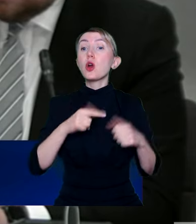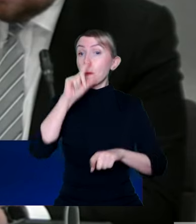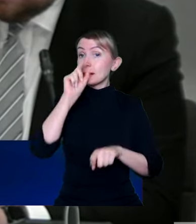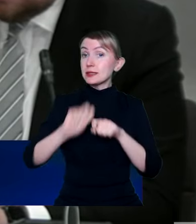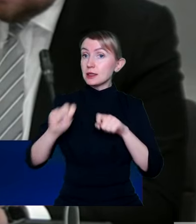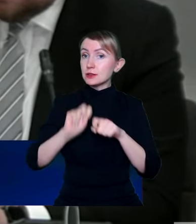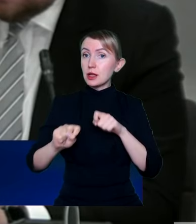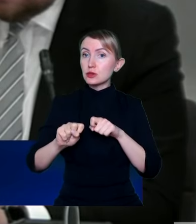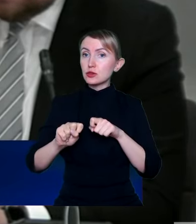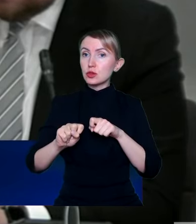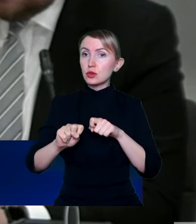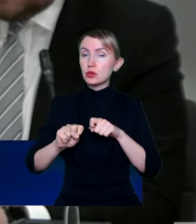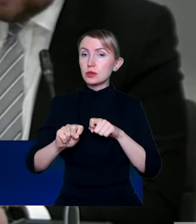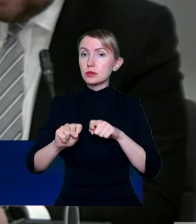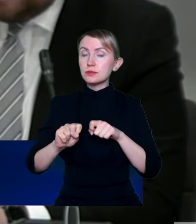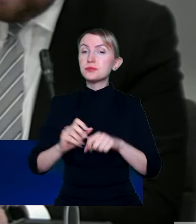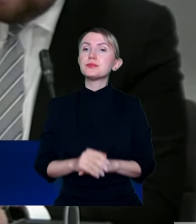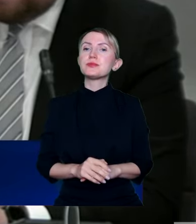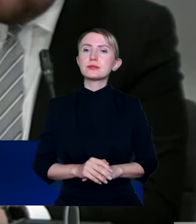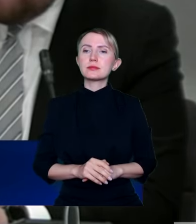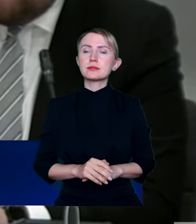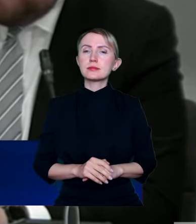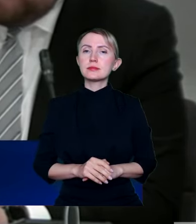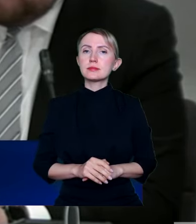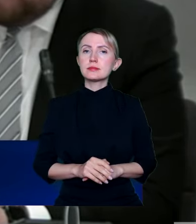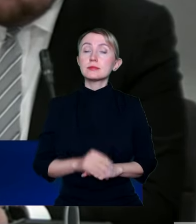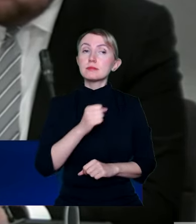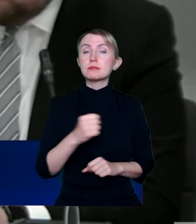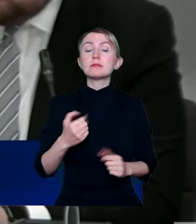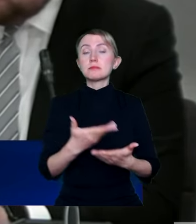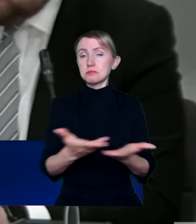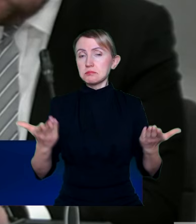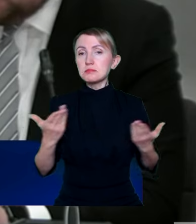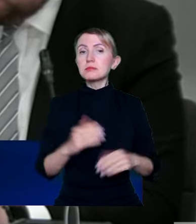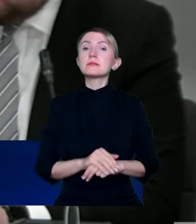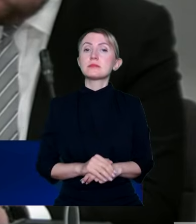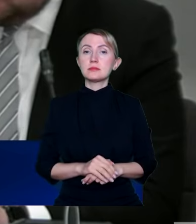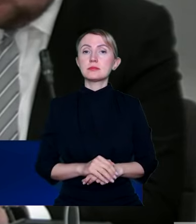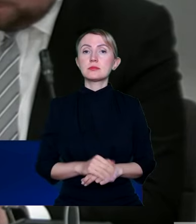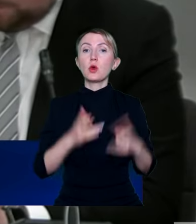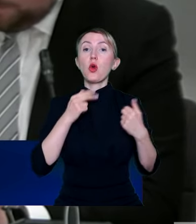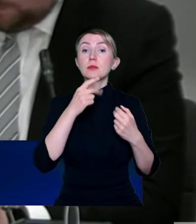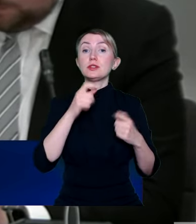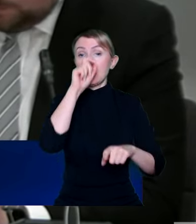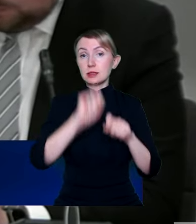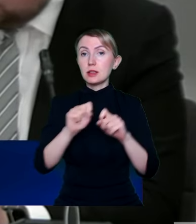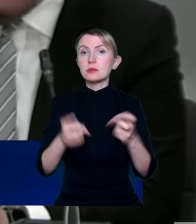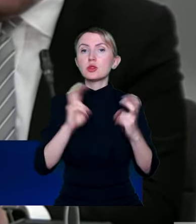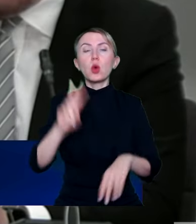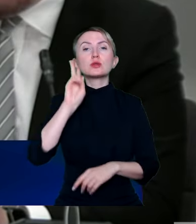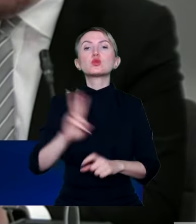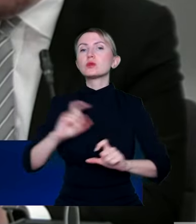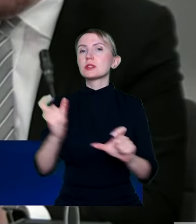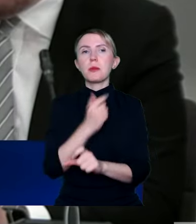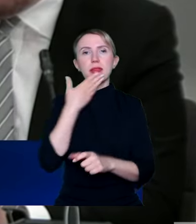szanowna pani przewodnicząca, drogie prezydium, szanowni państwo posłowie, posłanki, posłowie, powołuje się wtedy, kiedy instytucje państwa nie